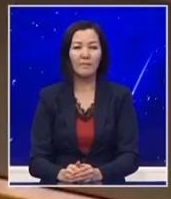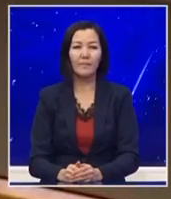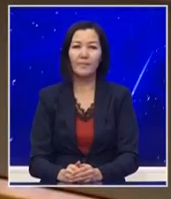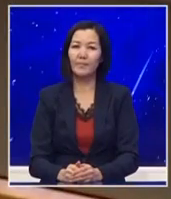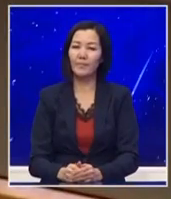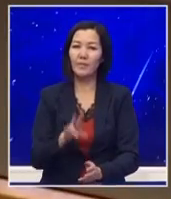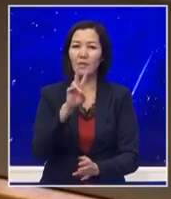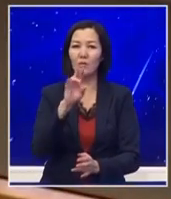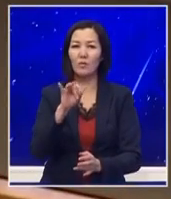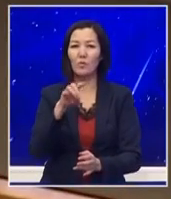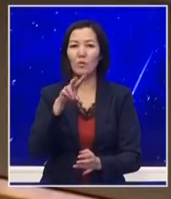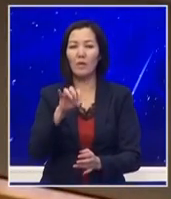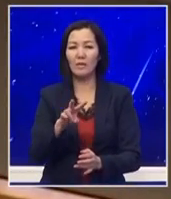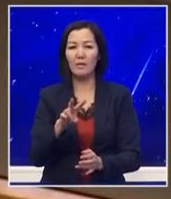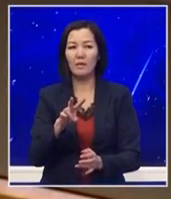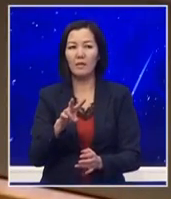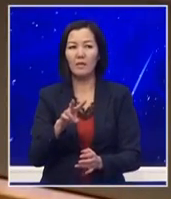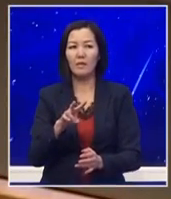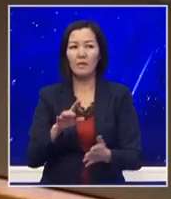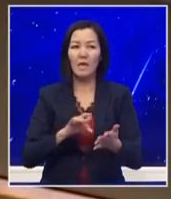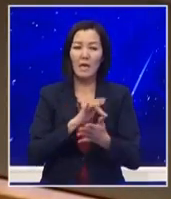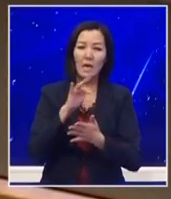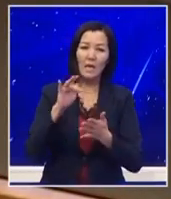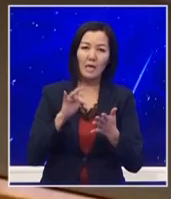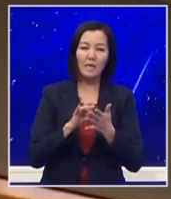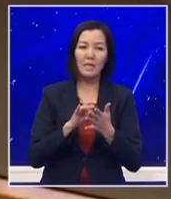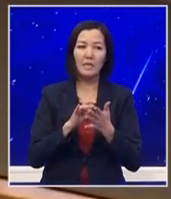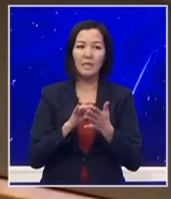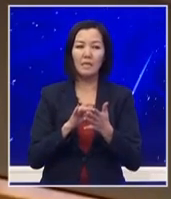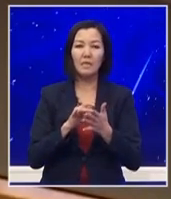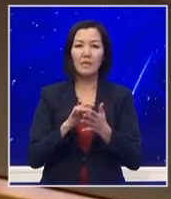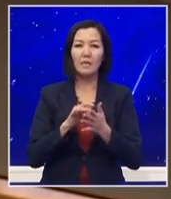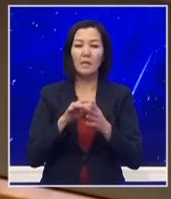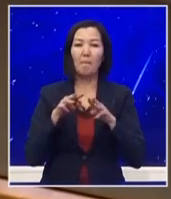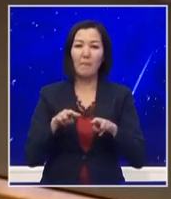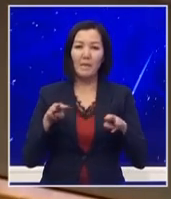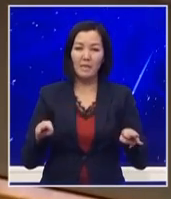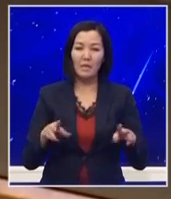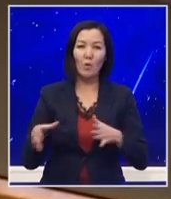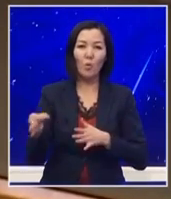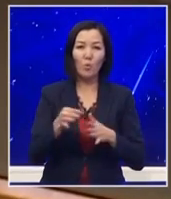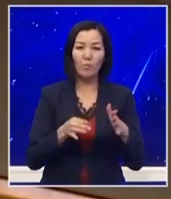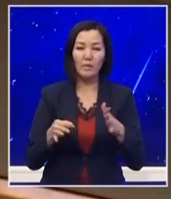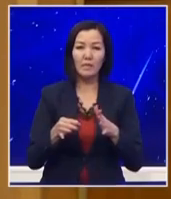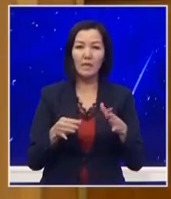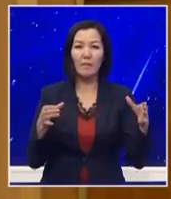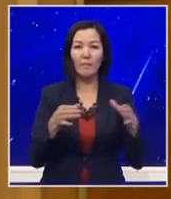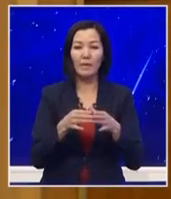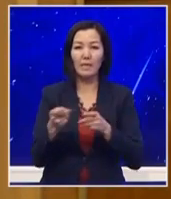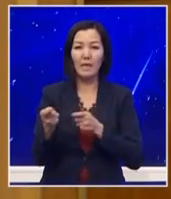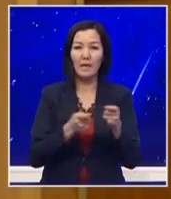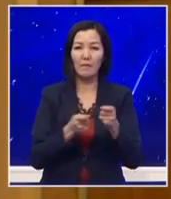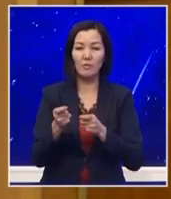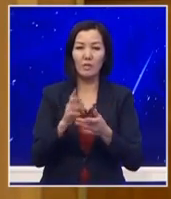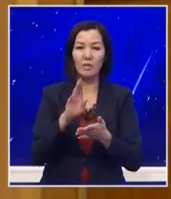Нұрлан Нығматулин қалада да, министрлікте де, облыста да, партияда да, әкімшілікте де,